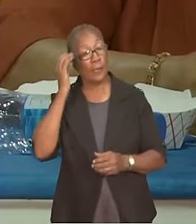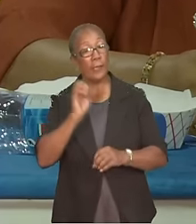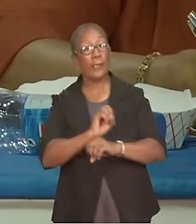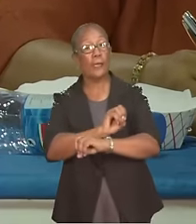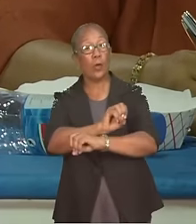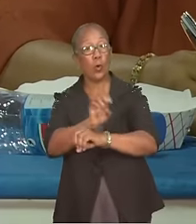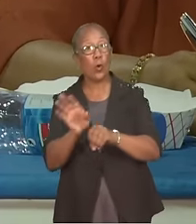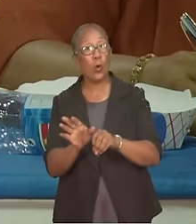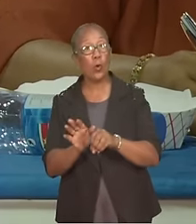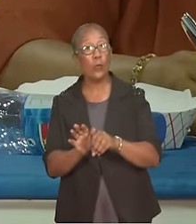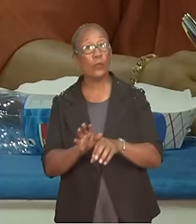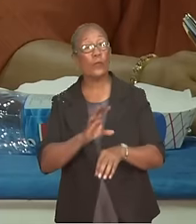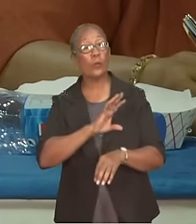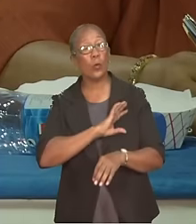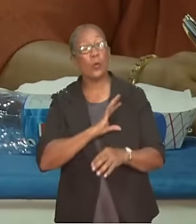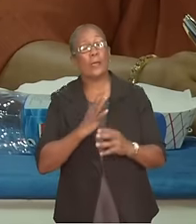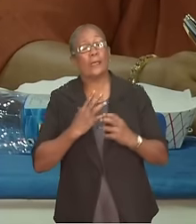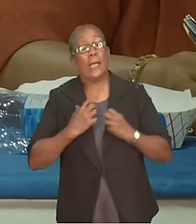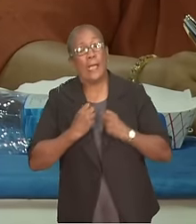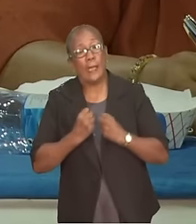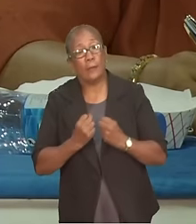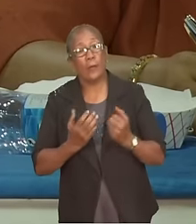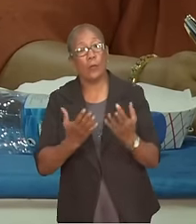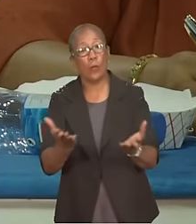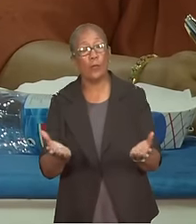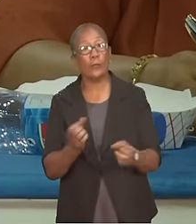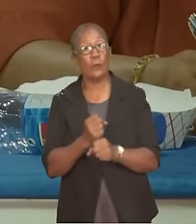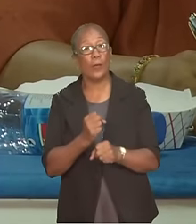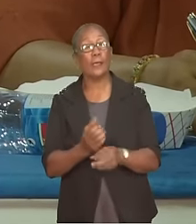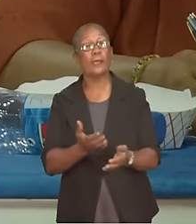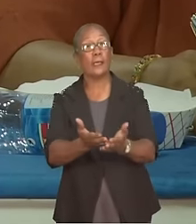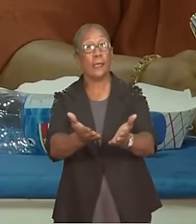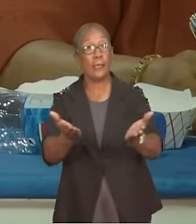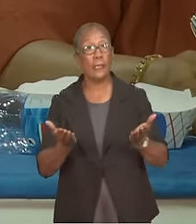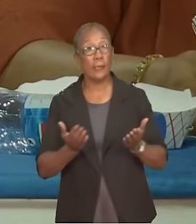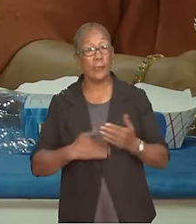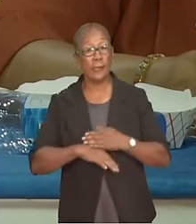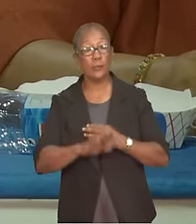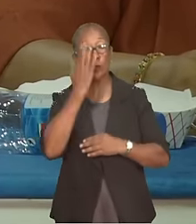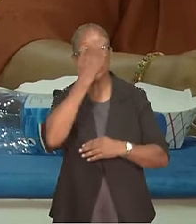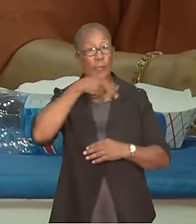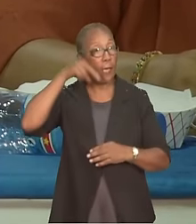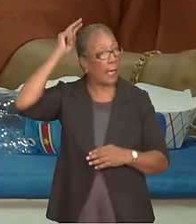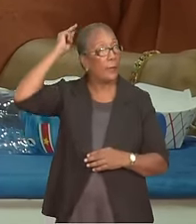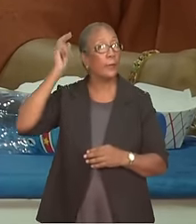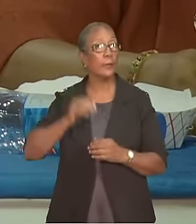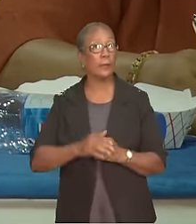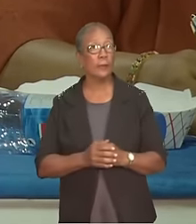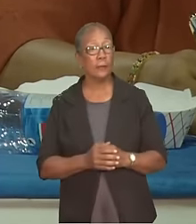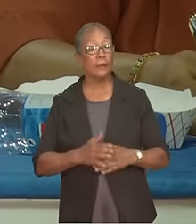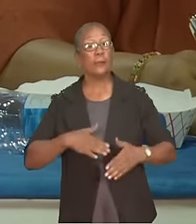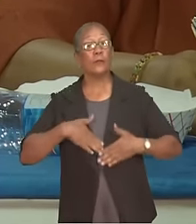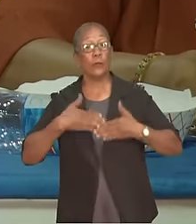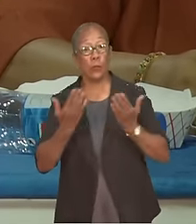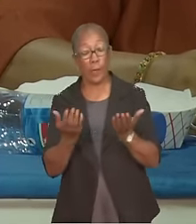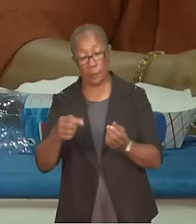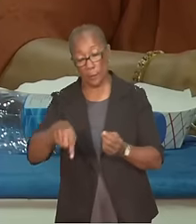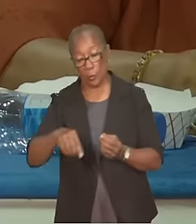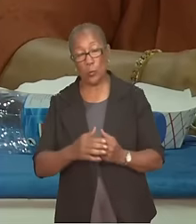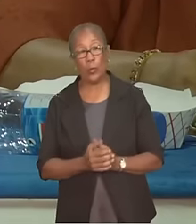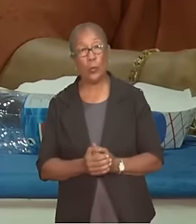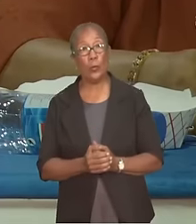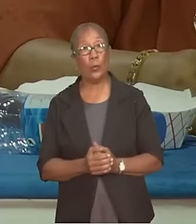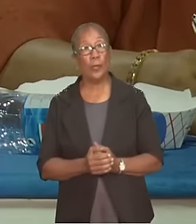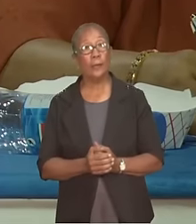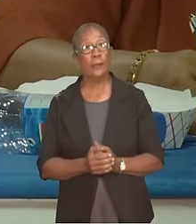wat impact heeft gehad op het werkgelegenheidscijfer in Suriname. De verwachting is nu, en dat